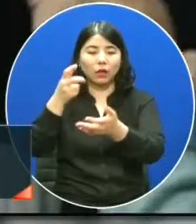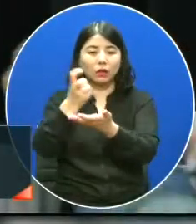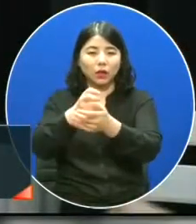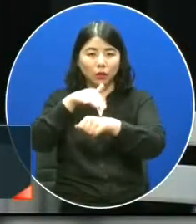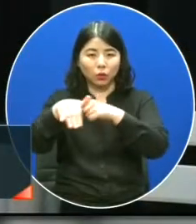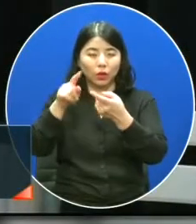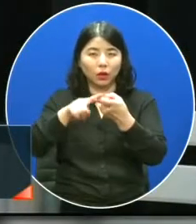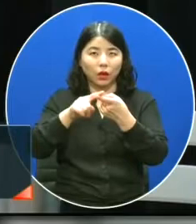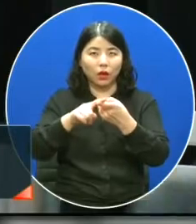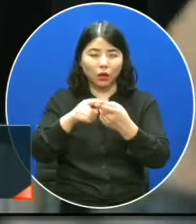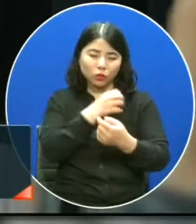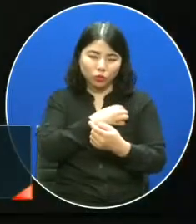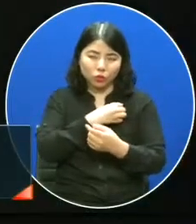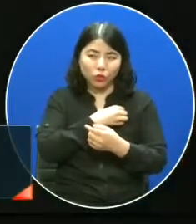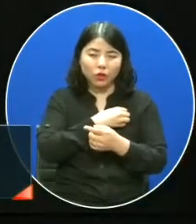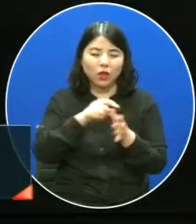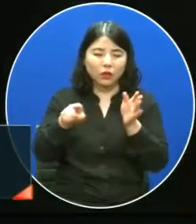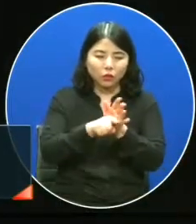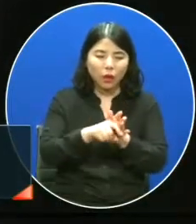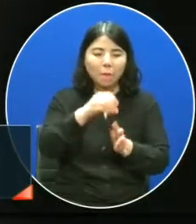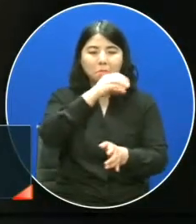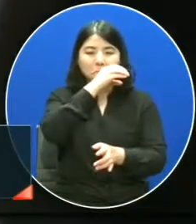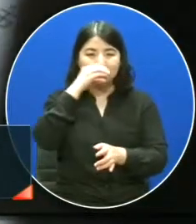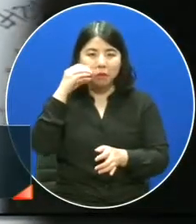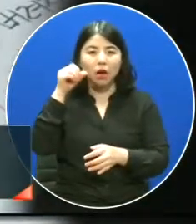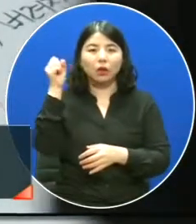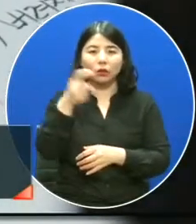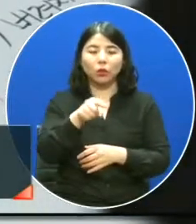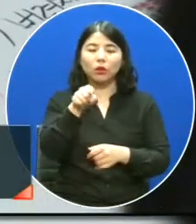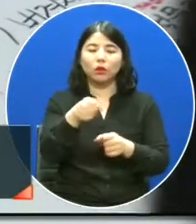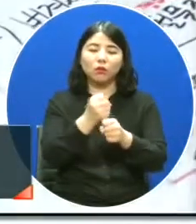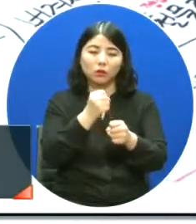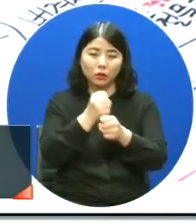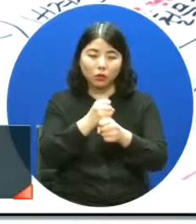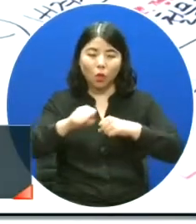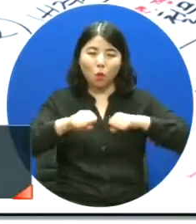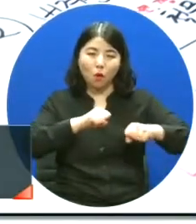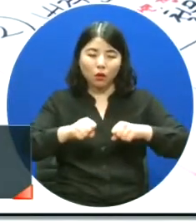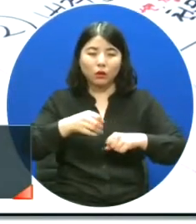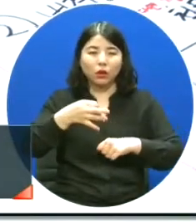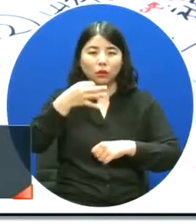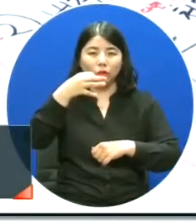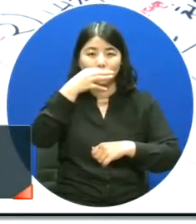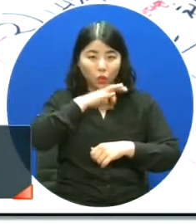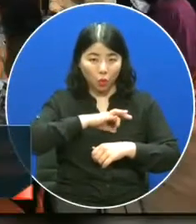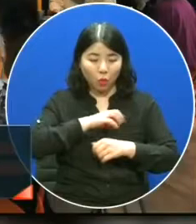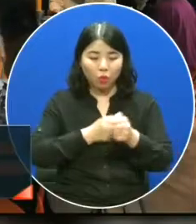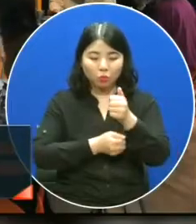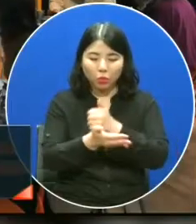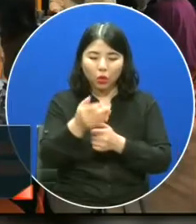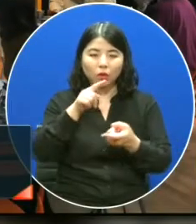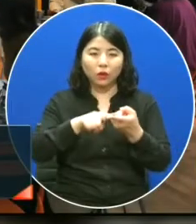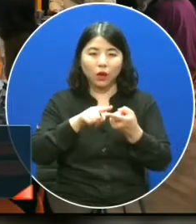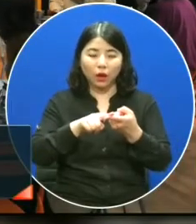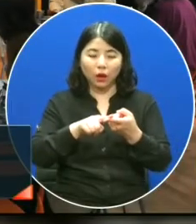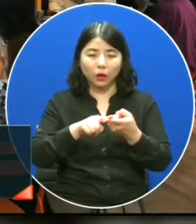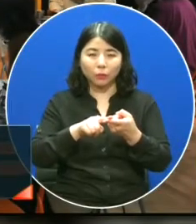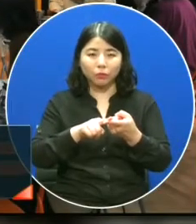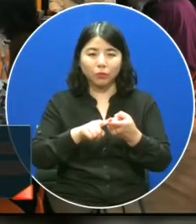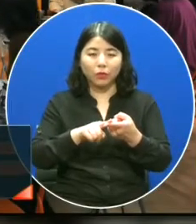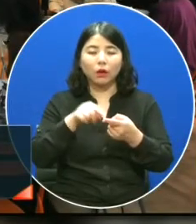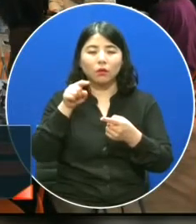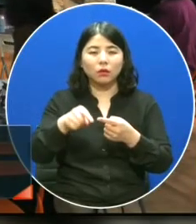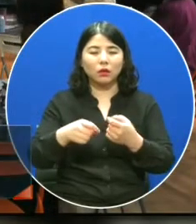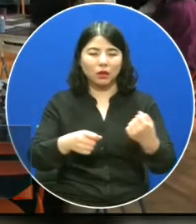대한 구성원들의 신뢰가 얼마나 건전하며 또 그것이 생산활동에 긍정적인 영향을 미치는가를 측정해주는